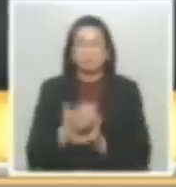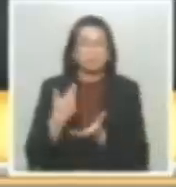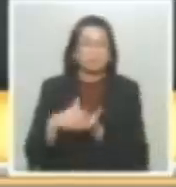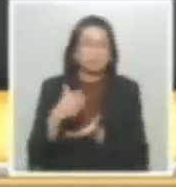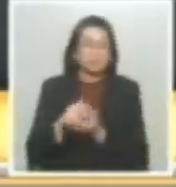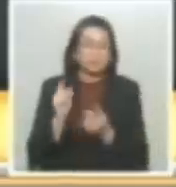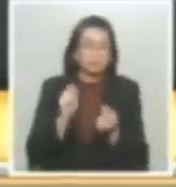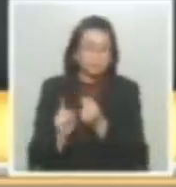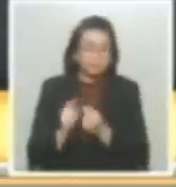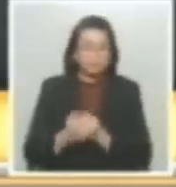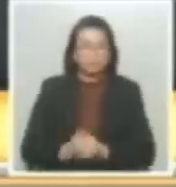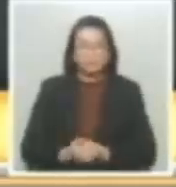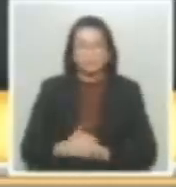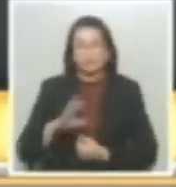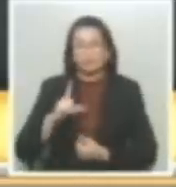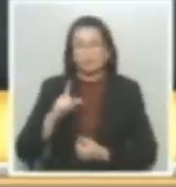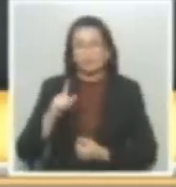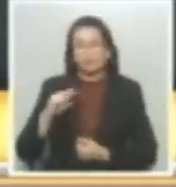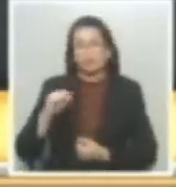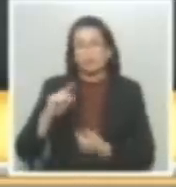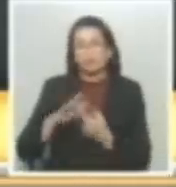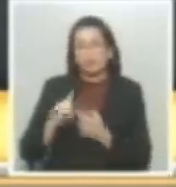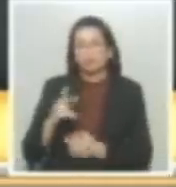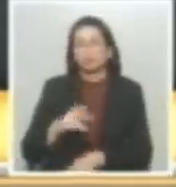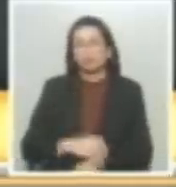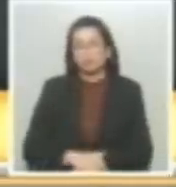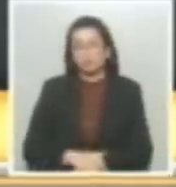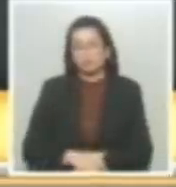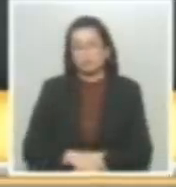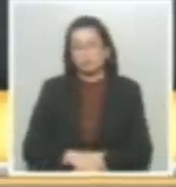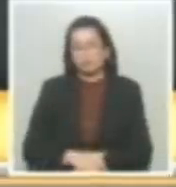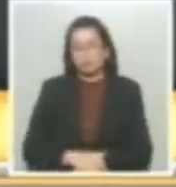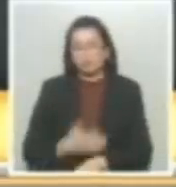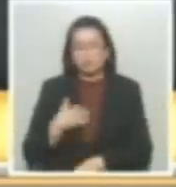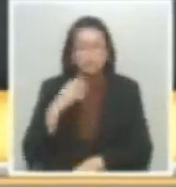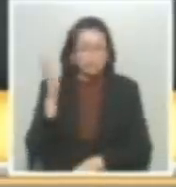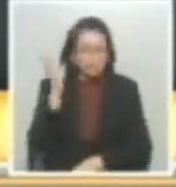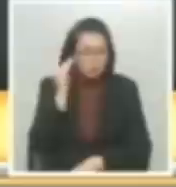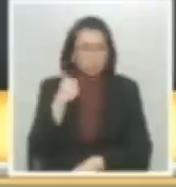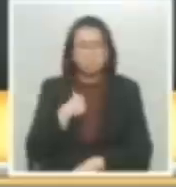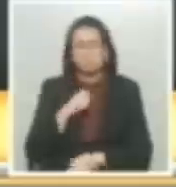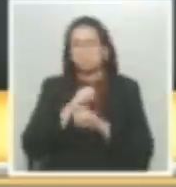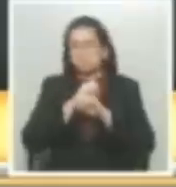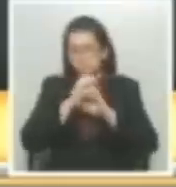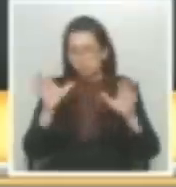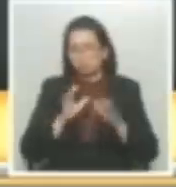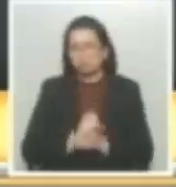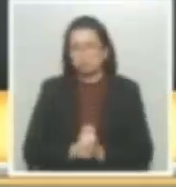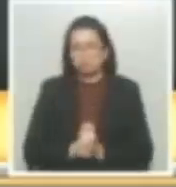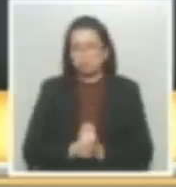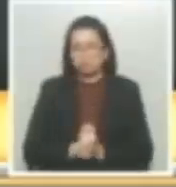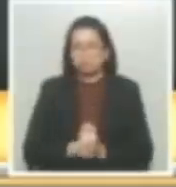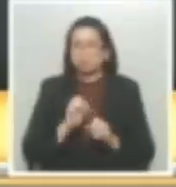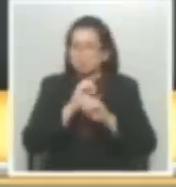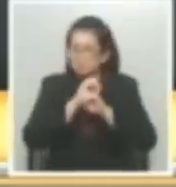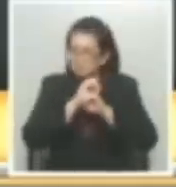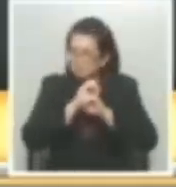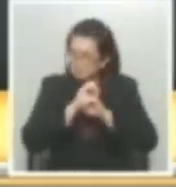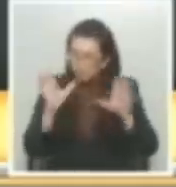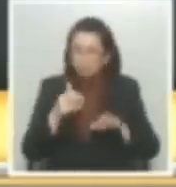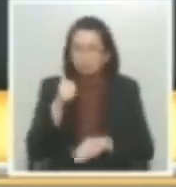นะครับท่านชลน่านศรีแก้วท่านได้อภิปรายเนี่ยผมฟังดูแล้วมันชัดเจนครับมันชัดเจนอย่าง